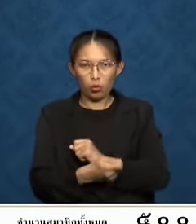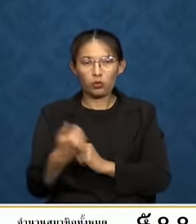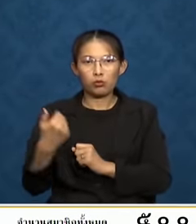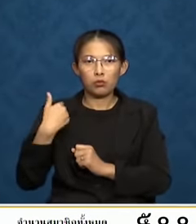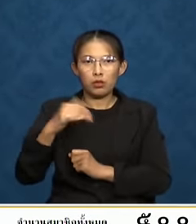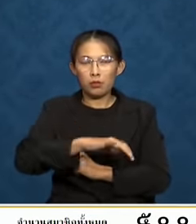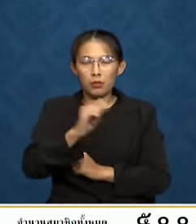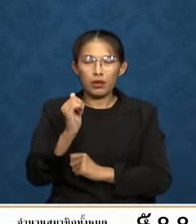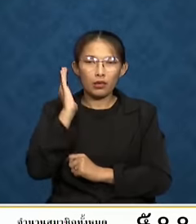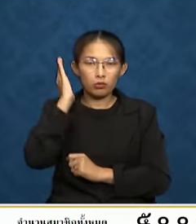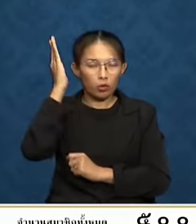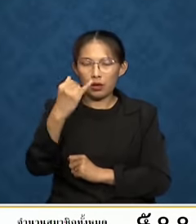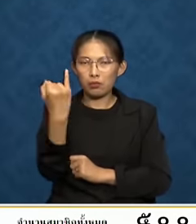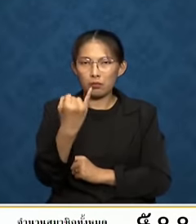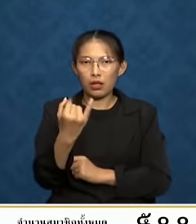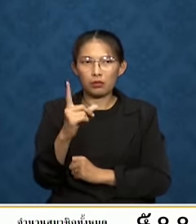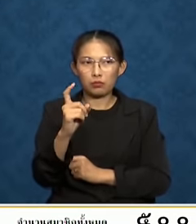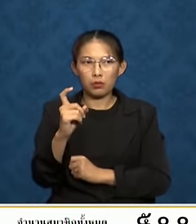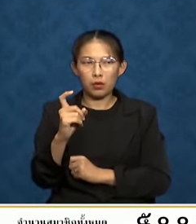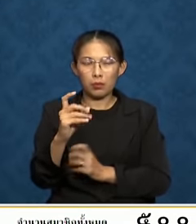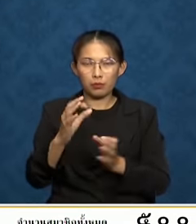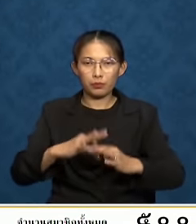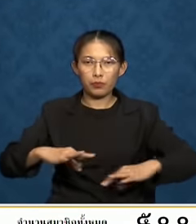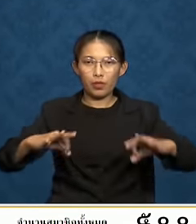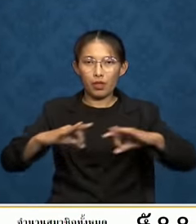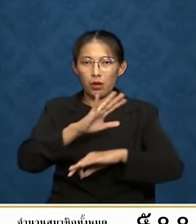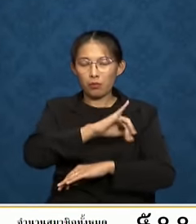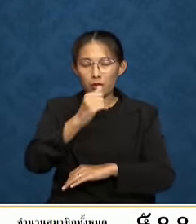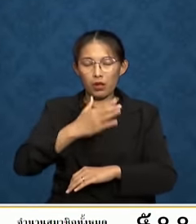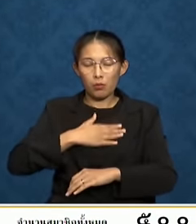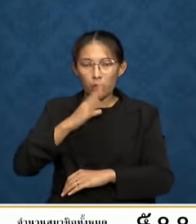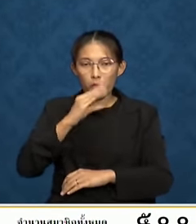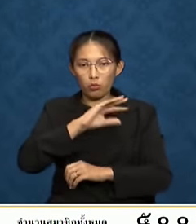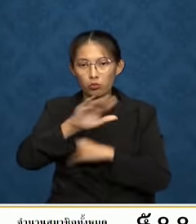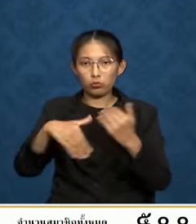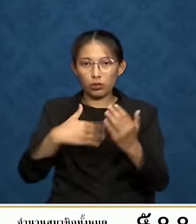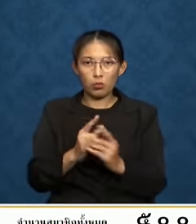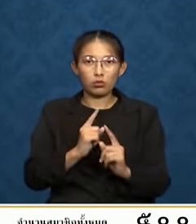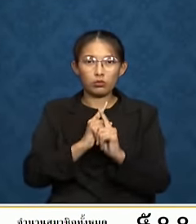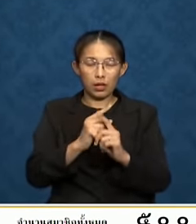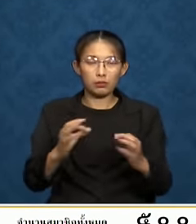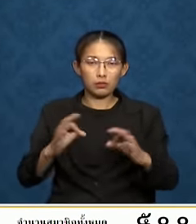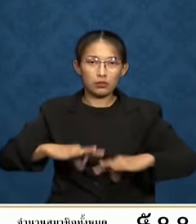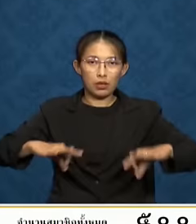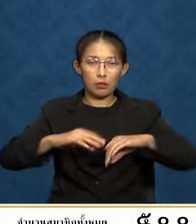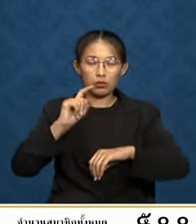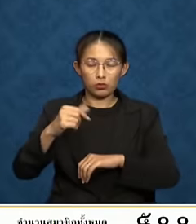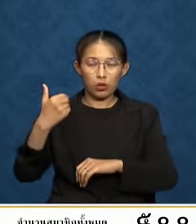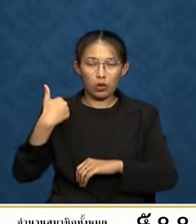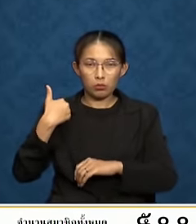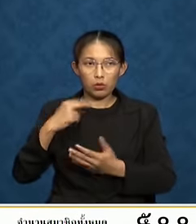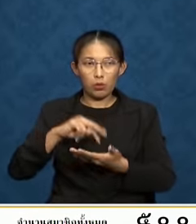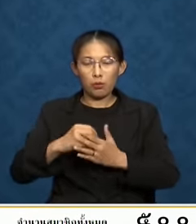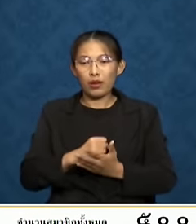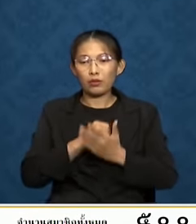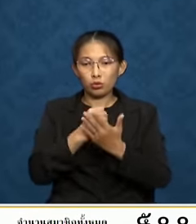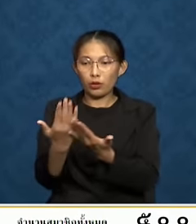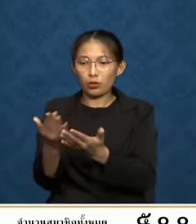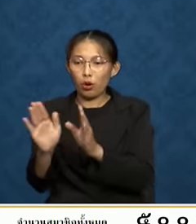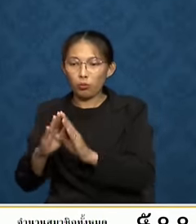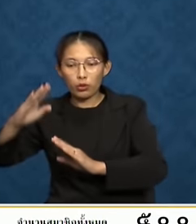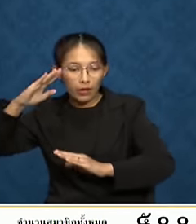ก็ยิ่งไม่ได้เพราะนั้นไอ้ถ้าหากไอ้ที่รายการที่ผมว่ามาทั้งหมดตามความจำเป็นนี่แล้วก็เกื้อกูลกันระหว่างครอบครัวทหารกับ